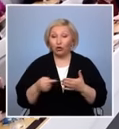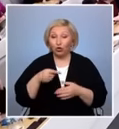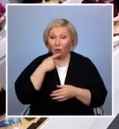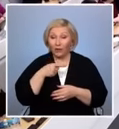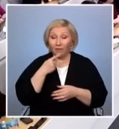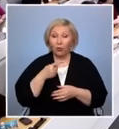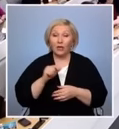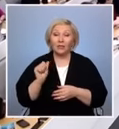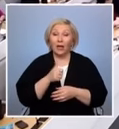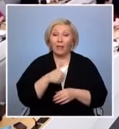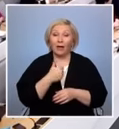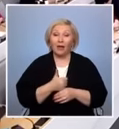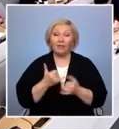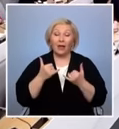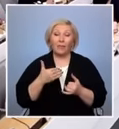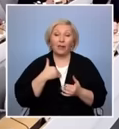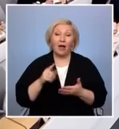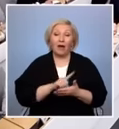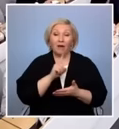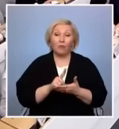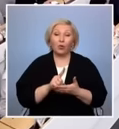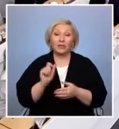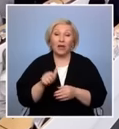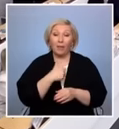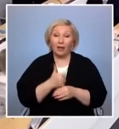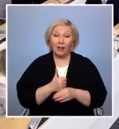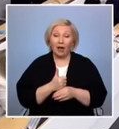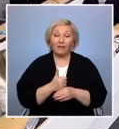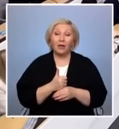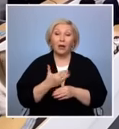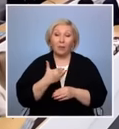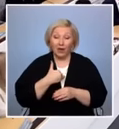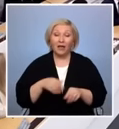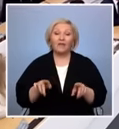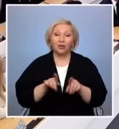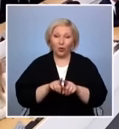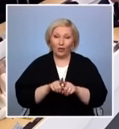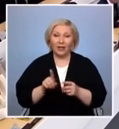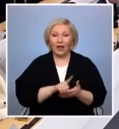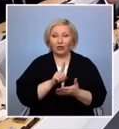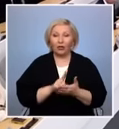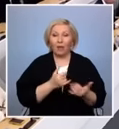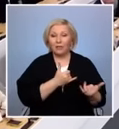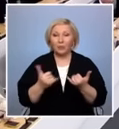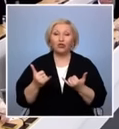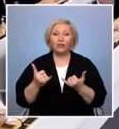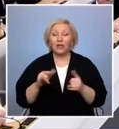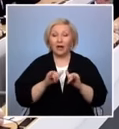Потому что с дорогами-то как раз у его команды и у него сделать ничего не получается. Дороги становятся только хуже в республике